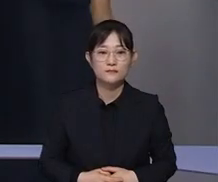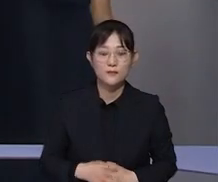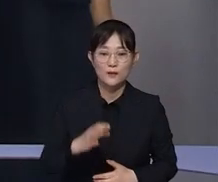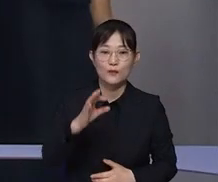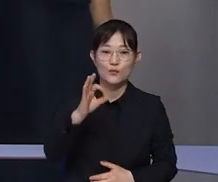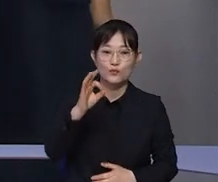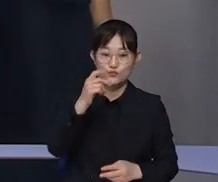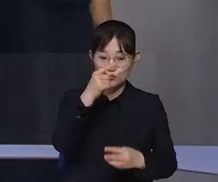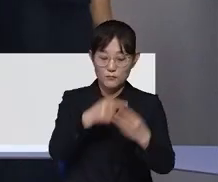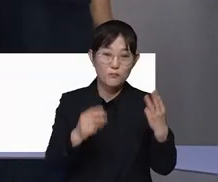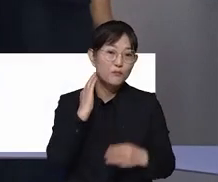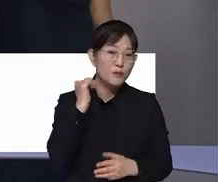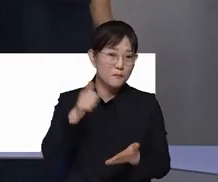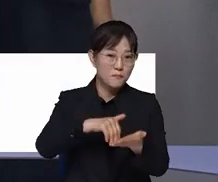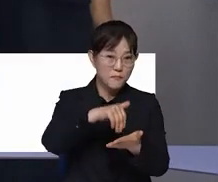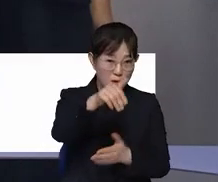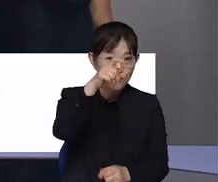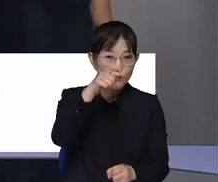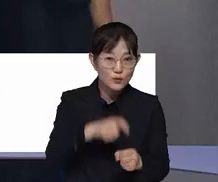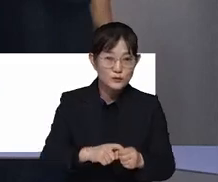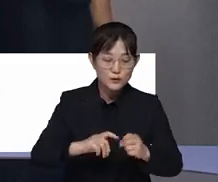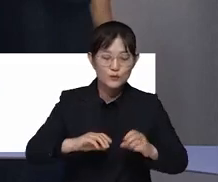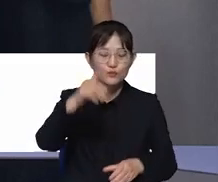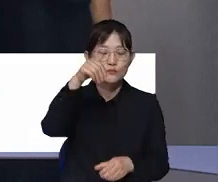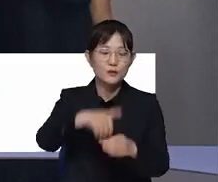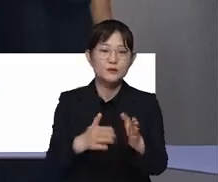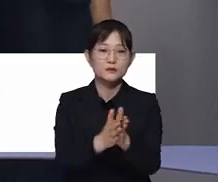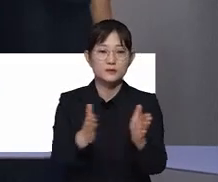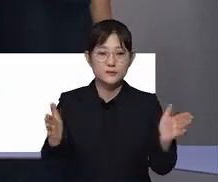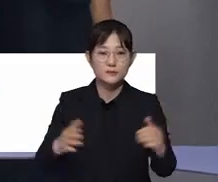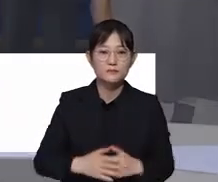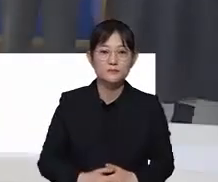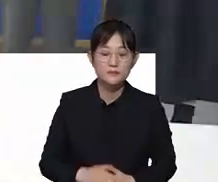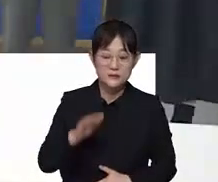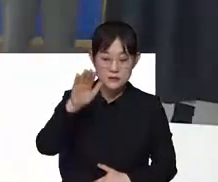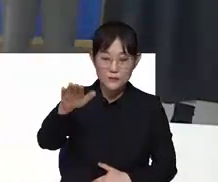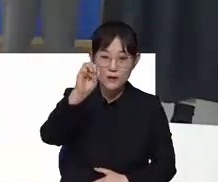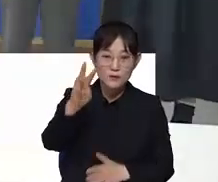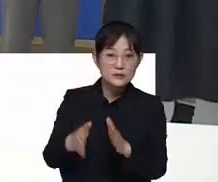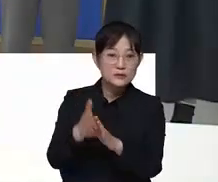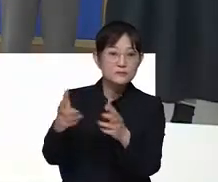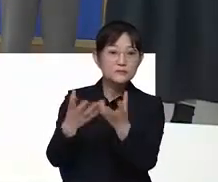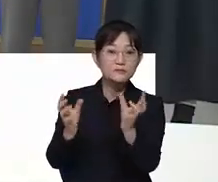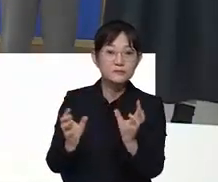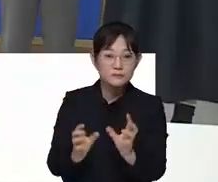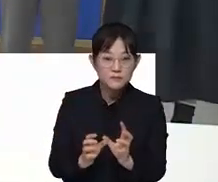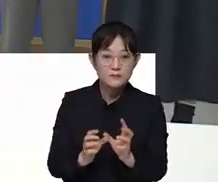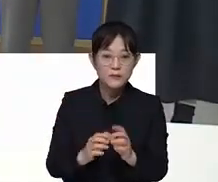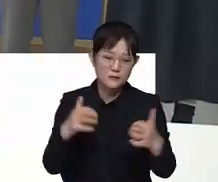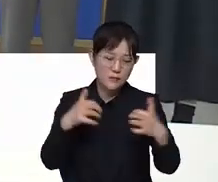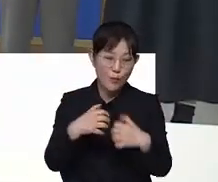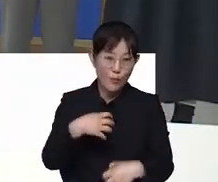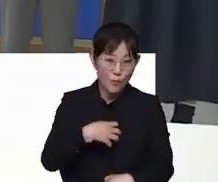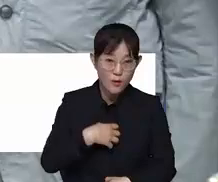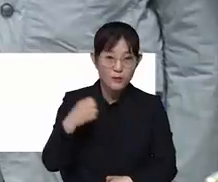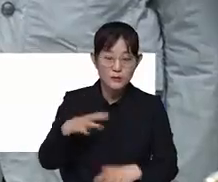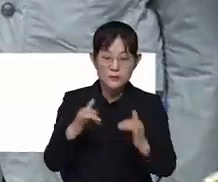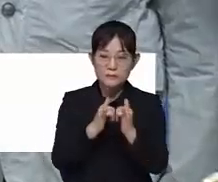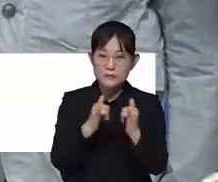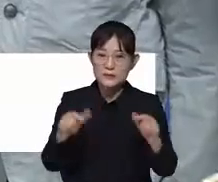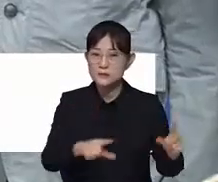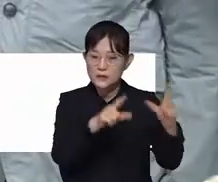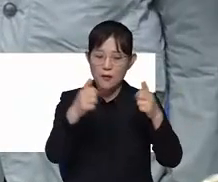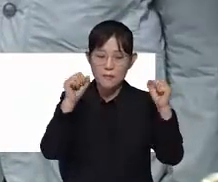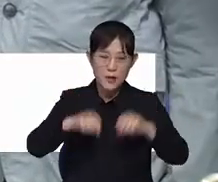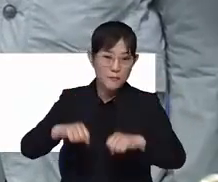윤석열 대통령 퇴진을 위한 국민투표 운동이 제한됐습니다. 진보당 광주광역시당은 전쟁 위기 고조와 민생